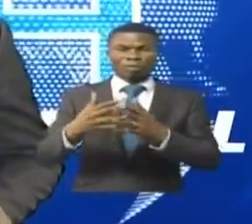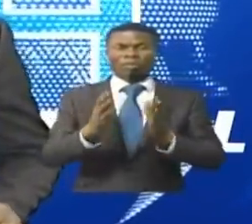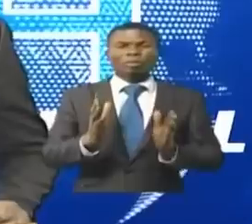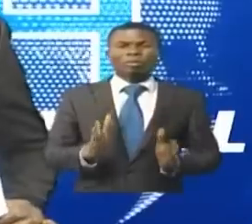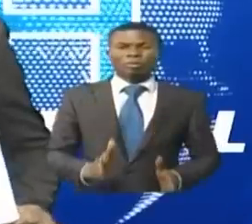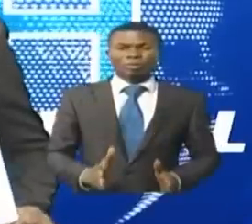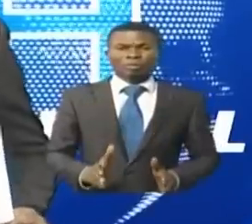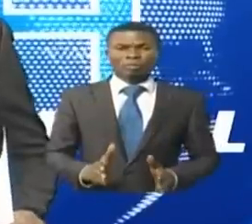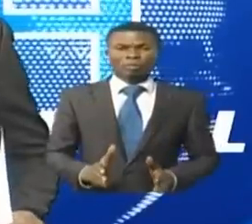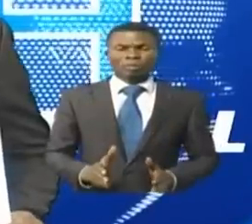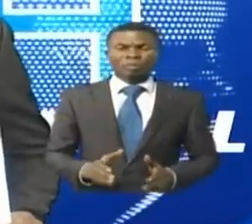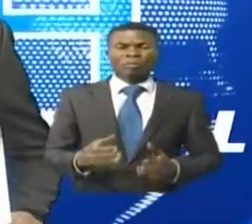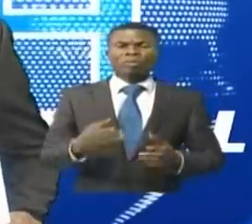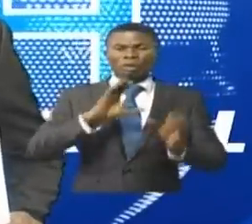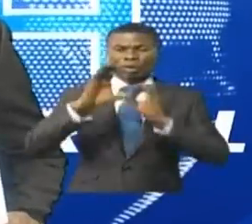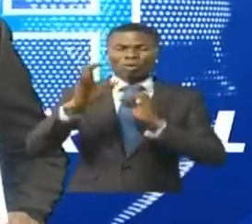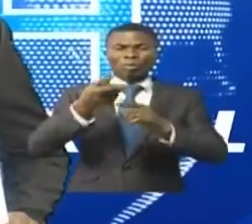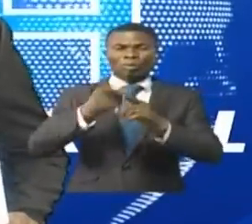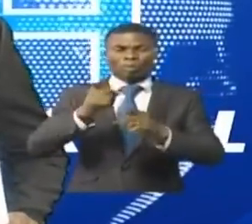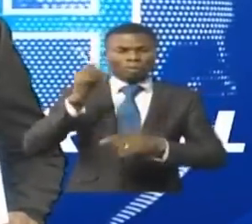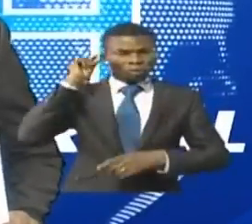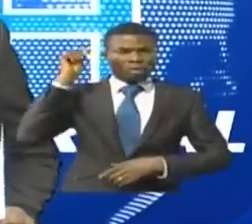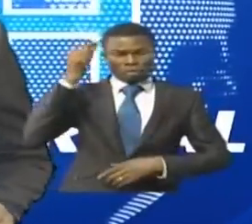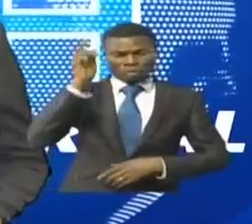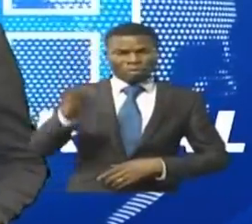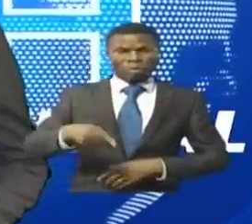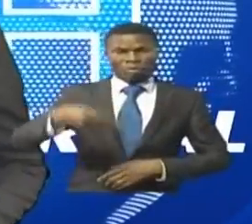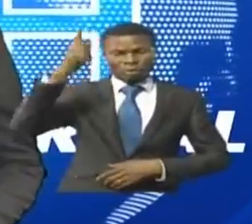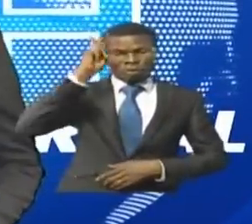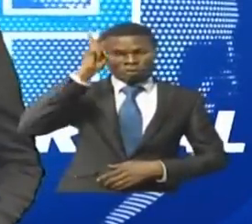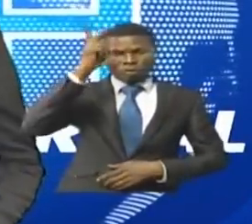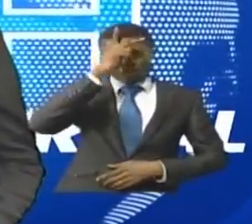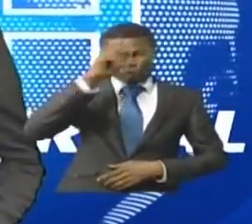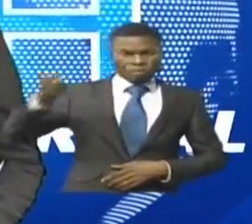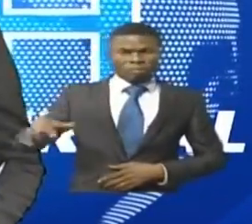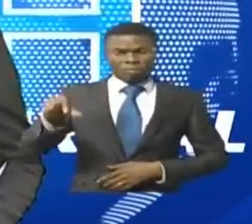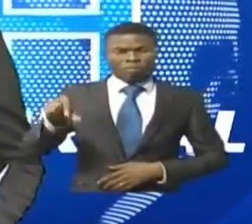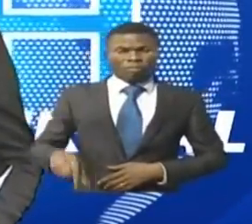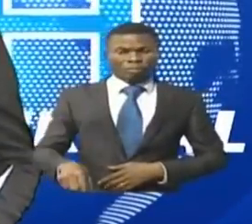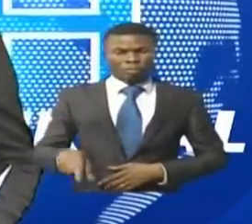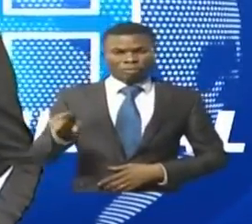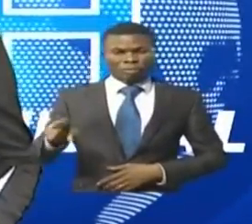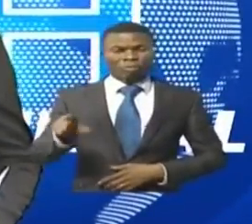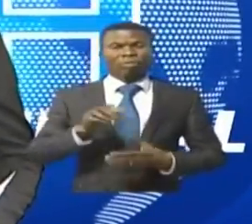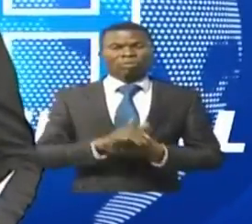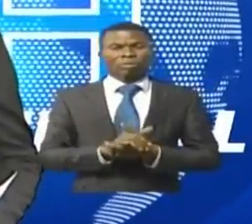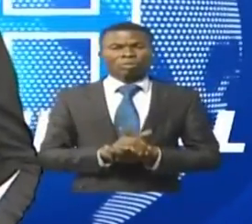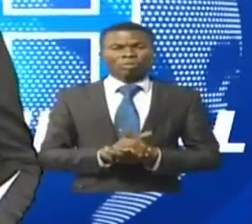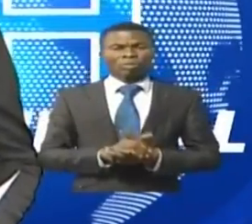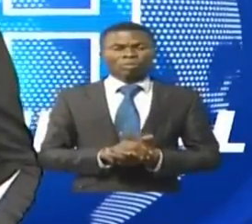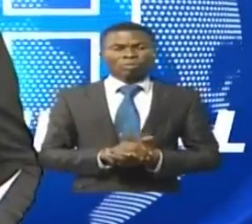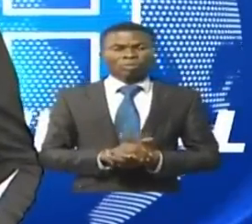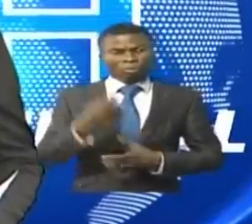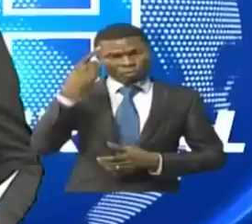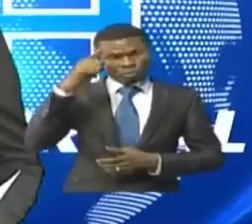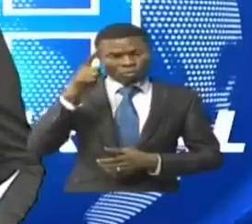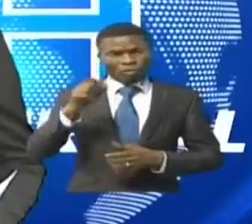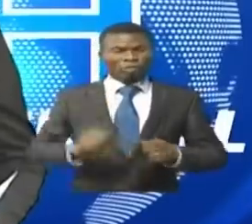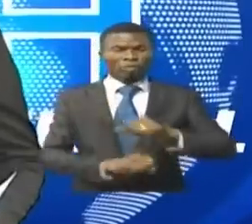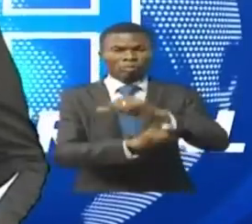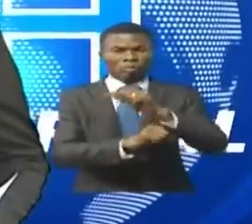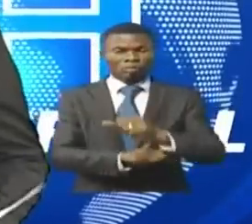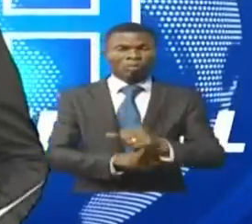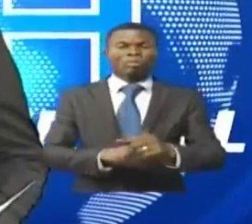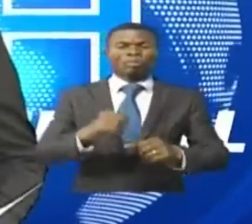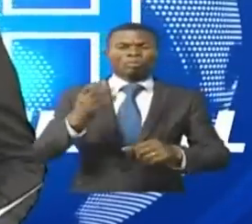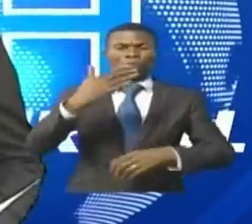$1 million, annonce faite par le gouverneur de la province du Haut-Katanga, Jacques Kiabula Katwe, pour soutenir justement